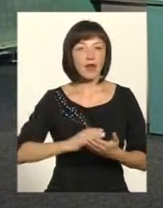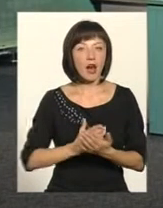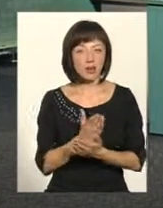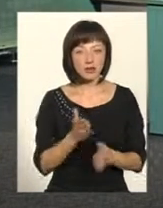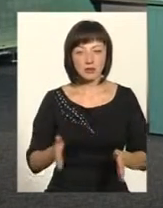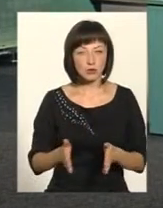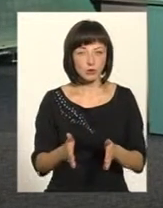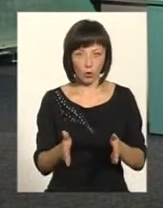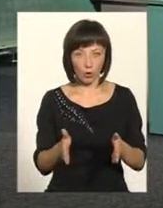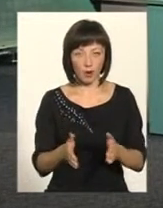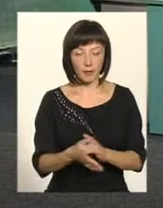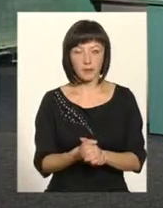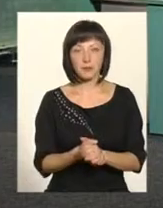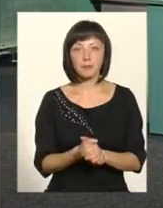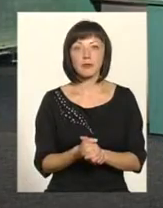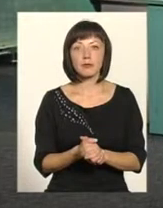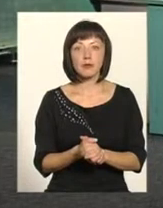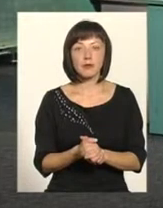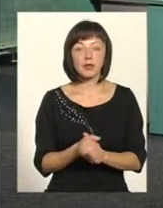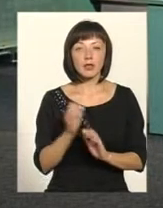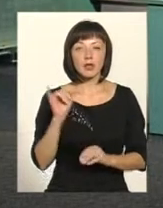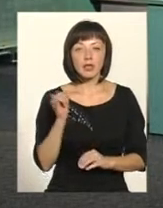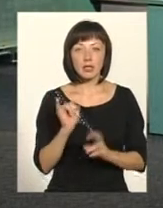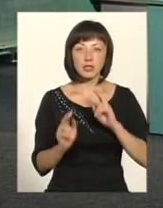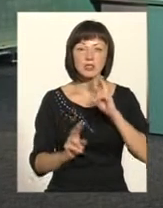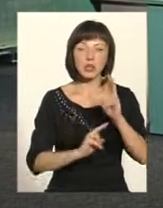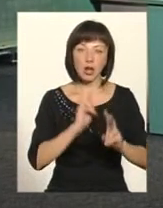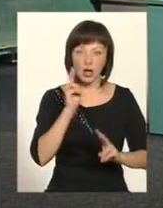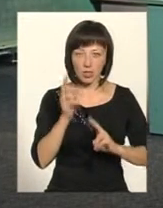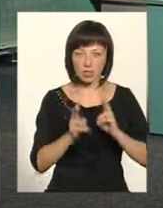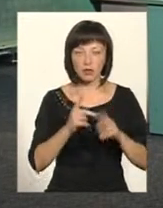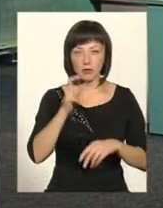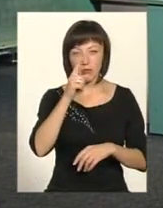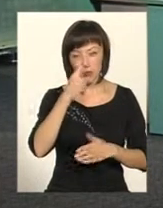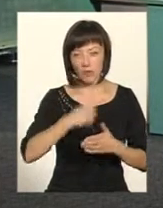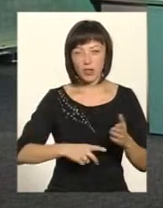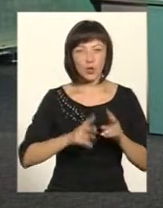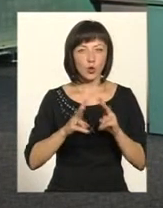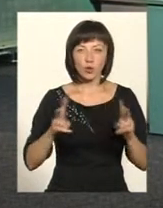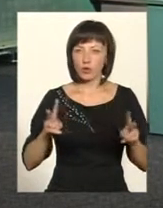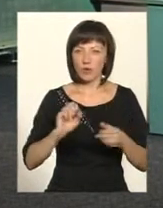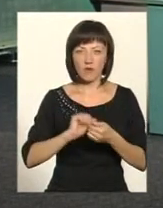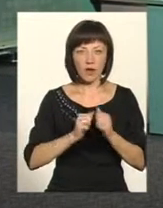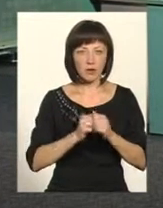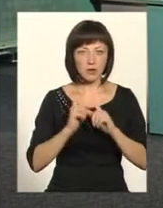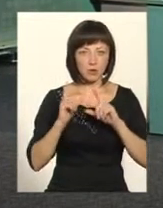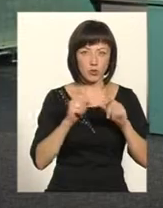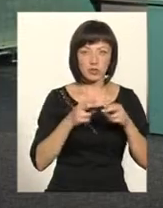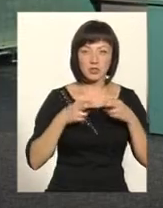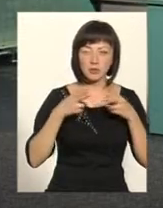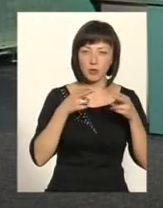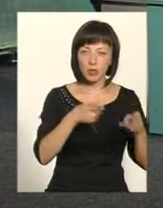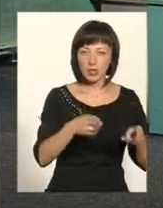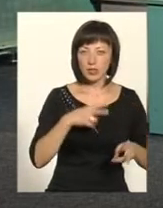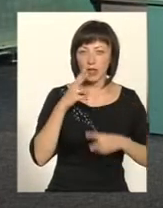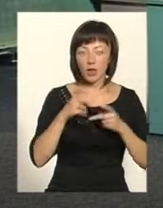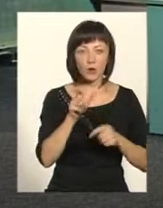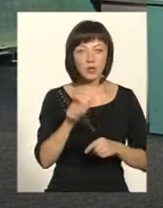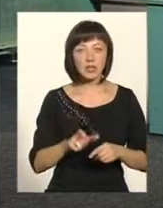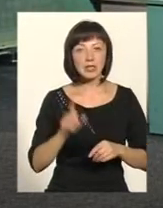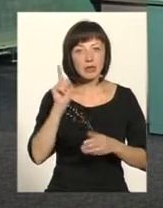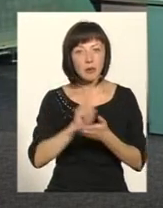по наших не дуже якісних дорогах, розумієте? І йдуть скарги. Скарги, повірте мені, не йдуть, ніхто в Кам'янець не поїде скаржитися. Ніхто з людини, людина не повинна